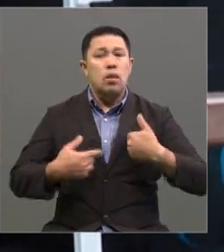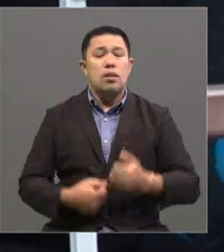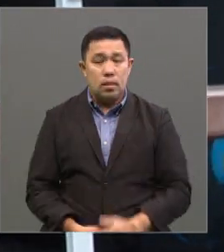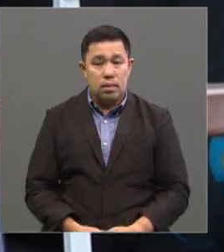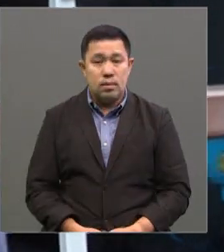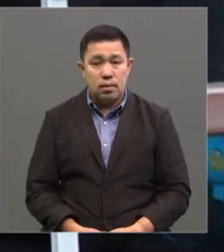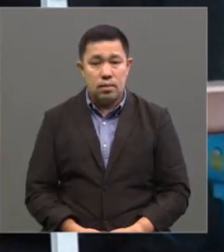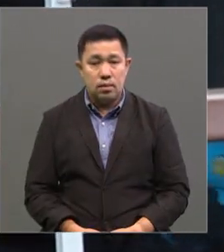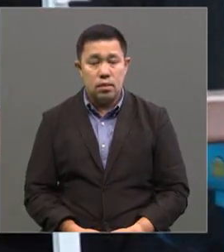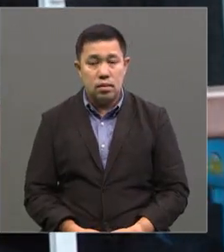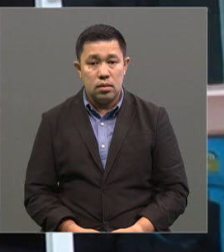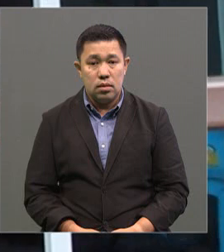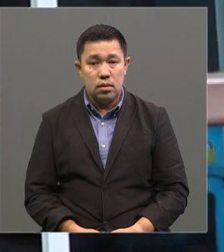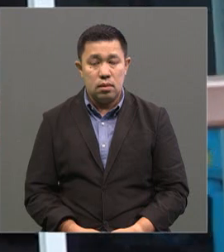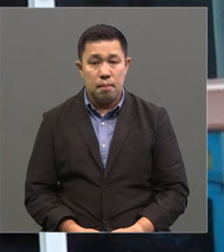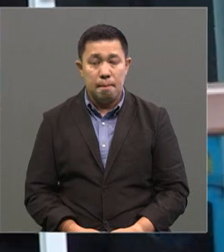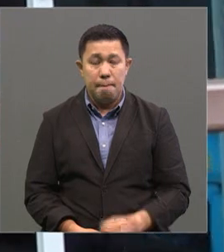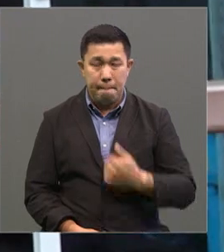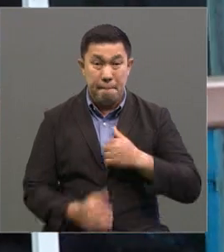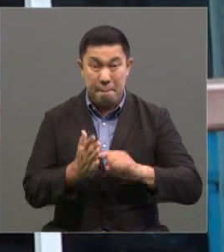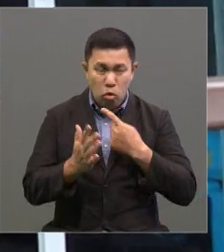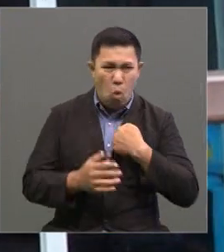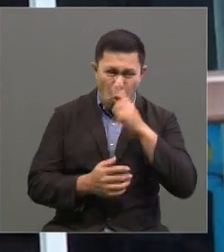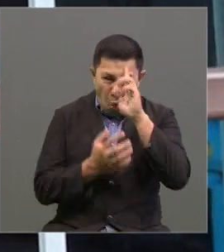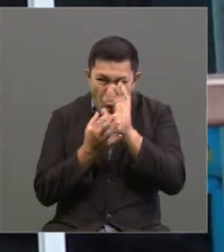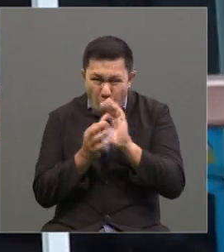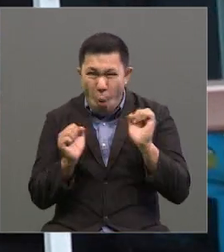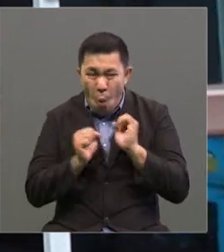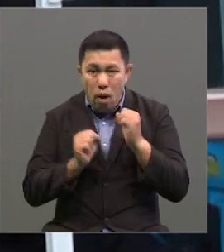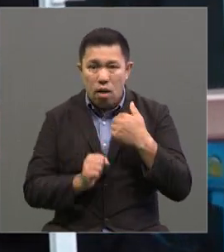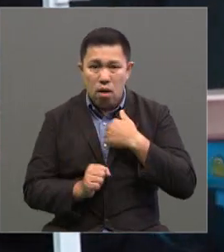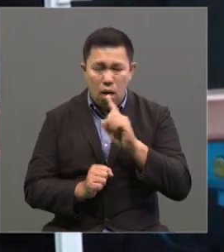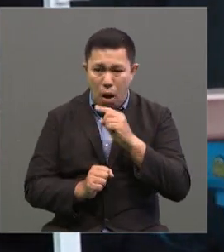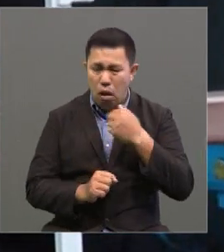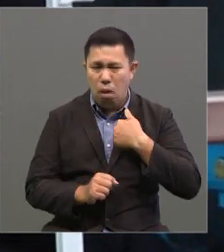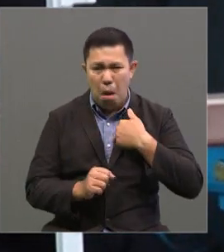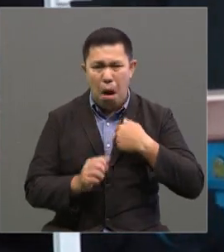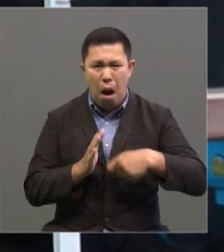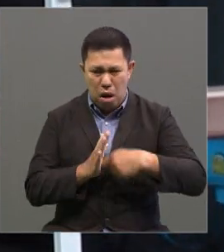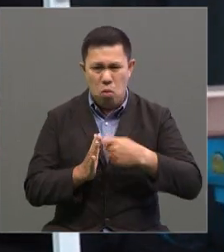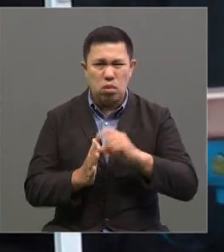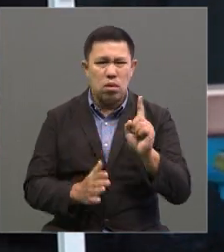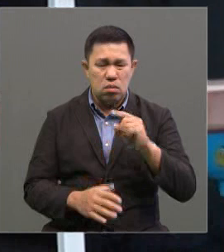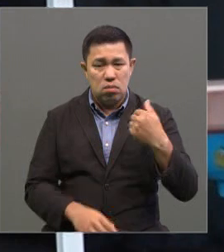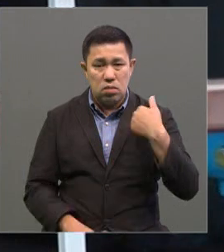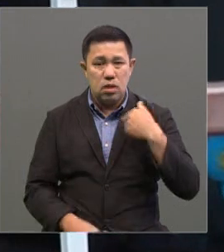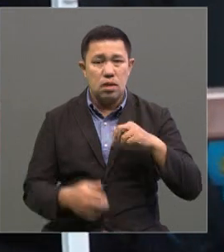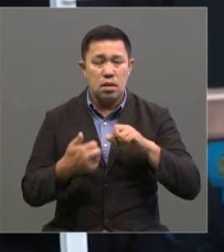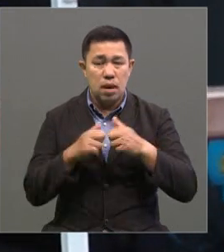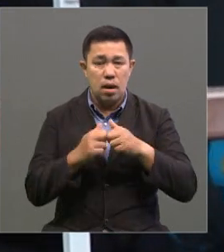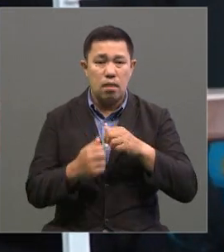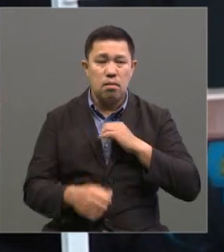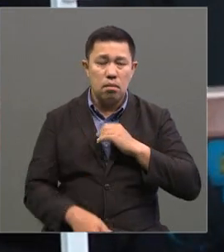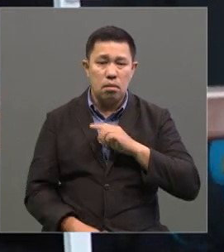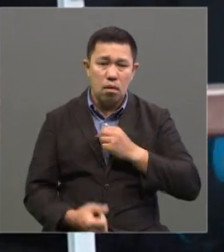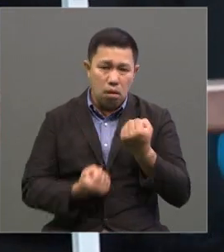มันตอนแรกก็ผวาอยู่เหมือนกันครับเพราะว่าหลายๆอย่างก็กลัวทั้งเรื่องการเดินทางอะไร